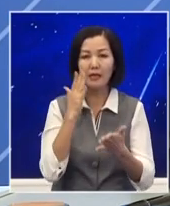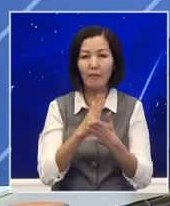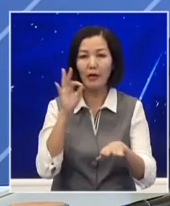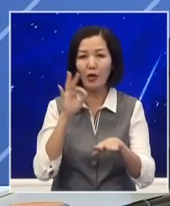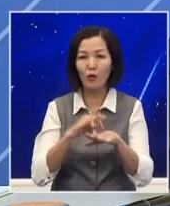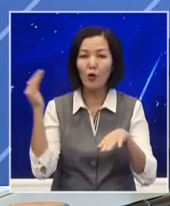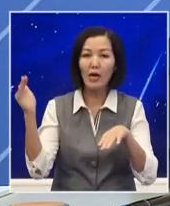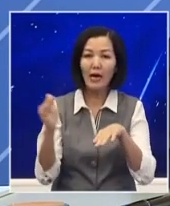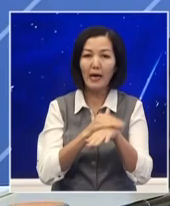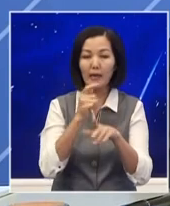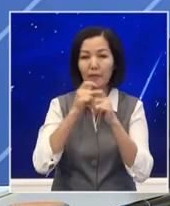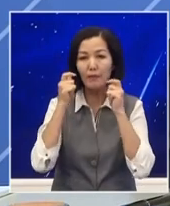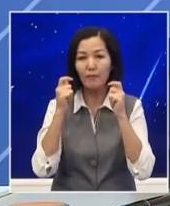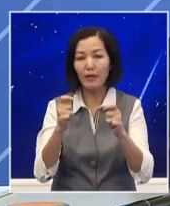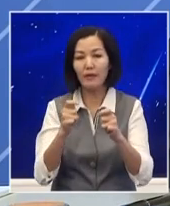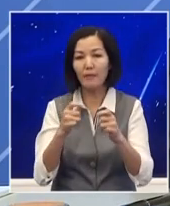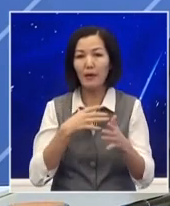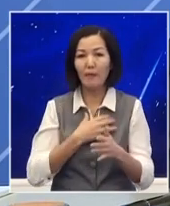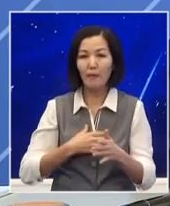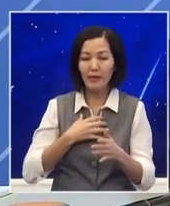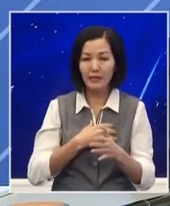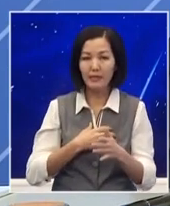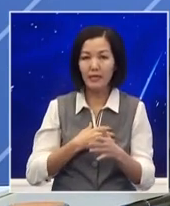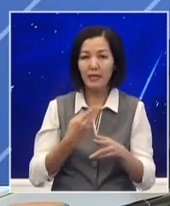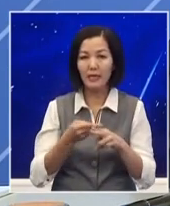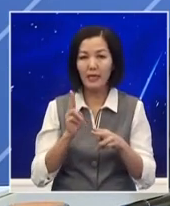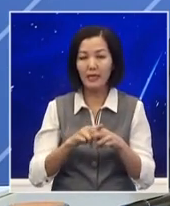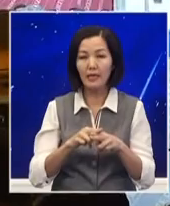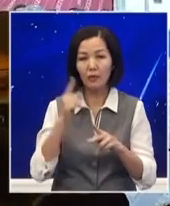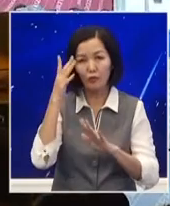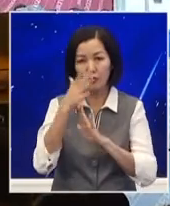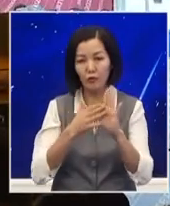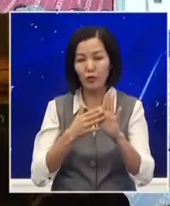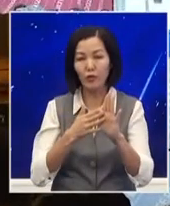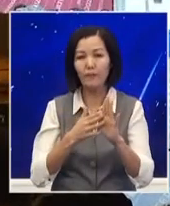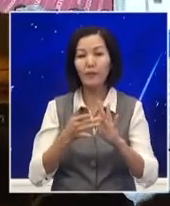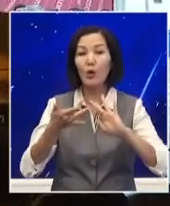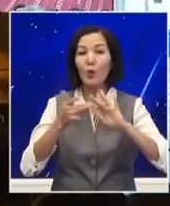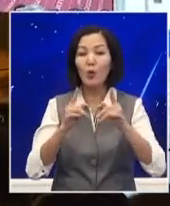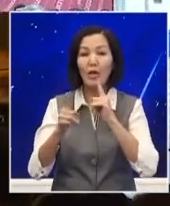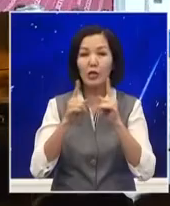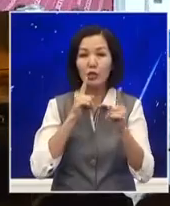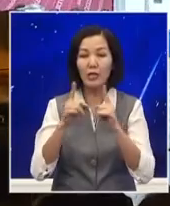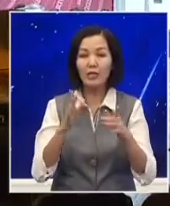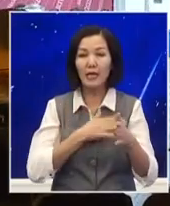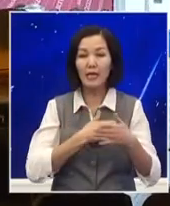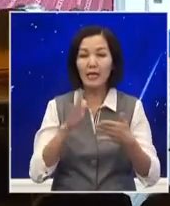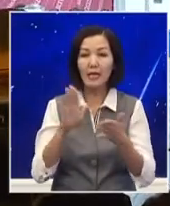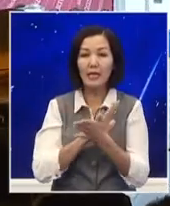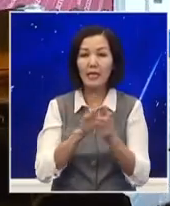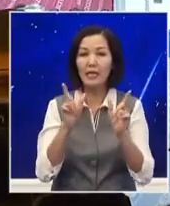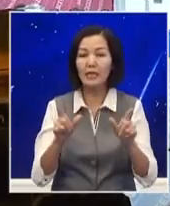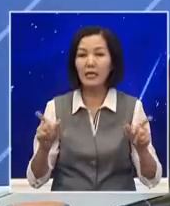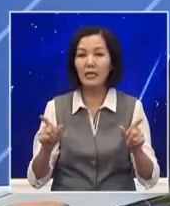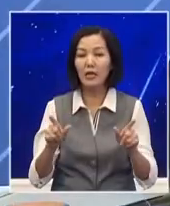мен мейірімнің қаншалықты маңызды екенін анық көрсетті. Онлайн жинда еріктілер мемлекет басшысына түрлі